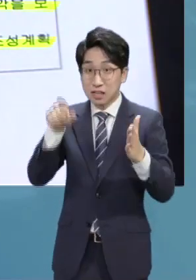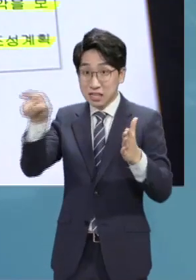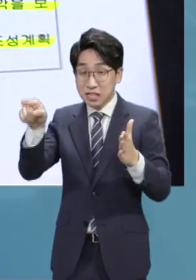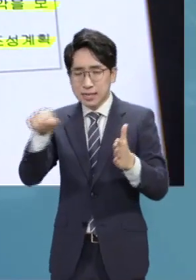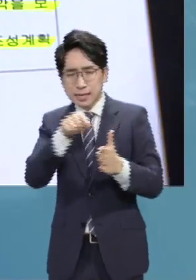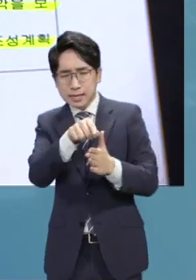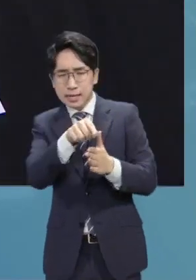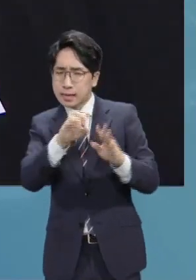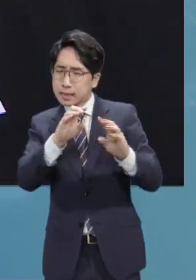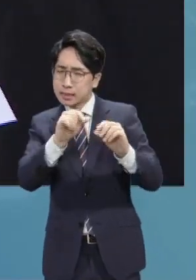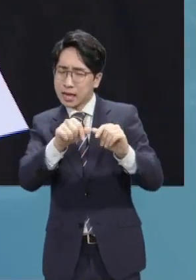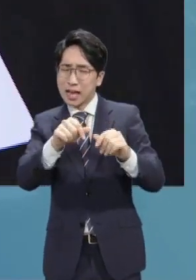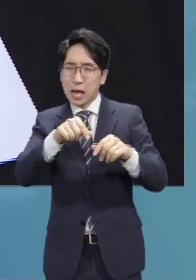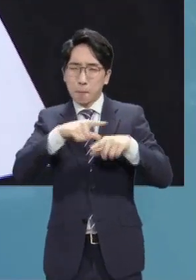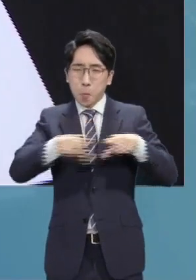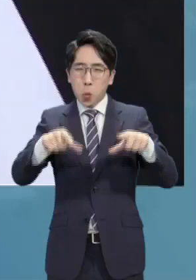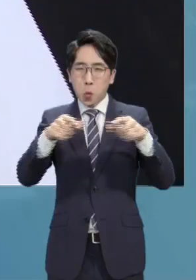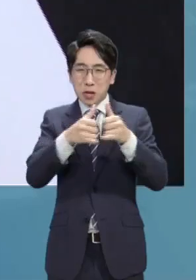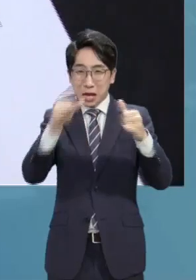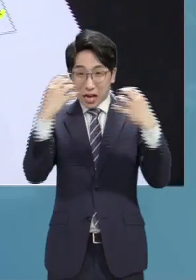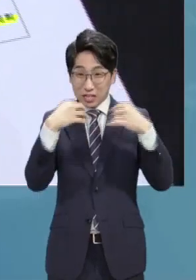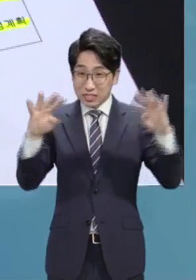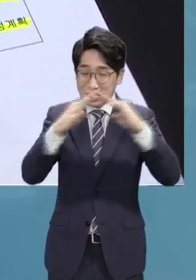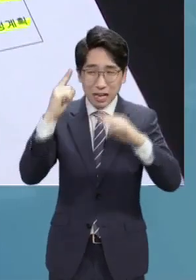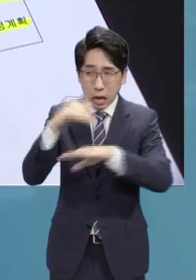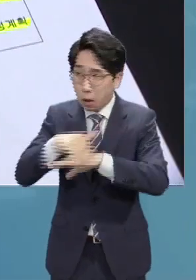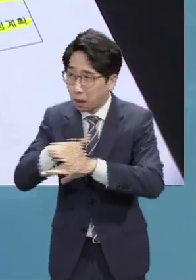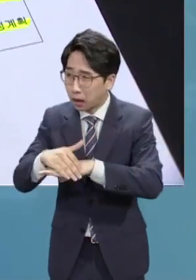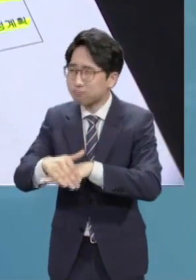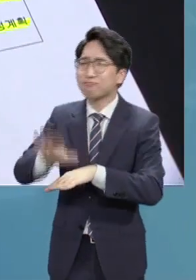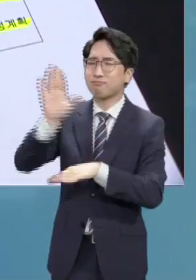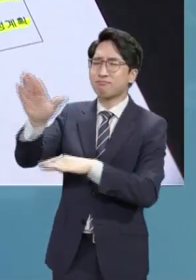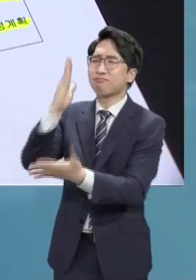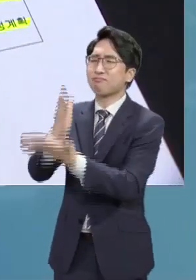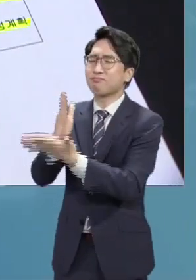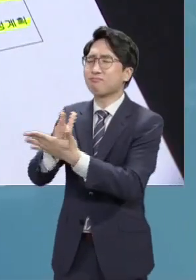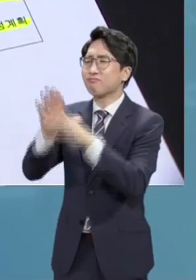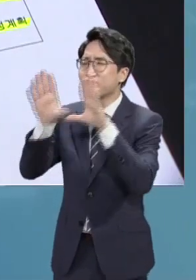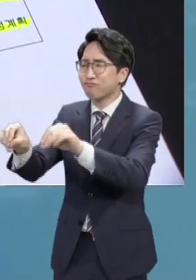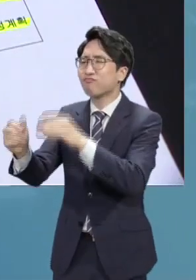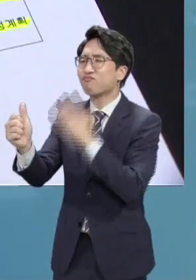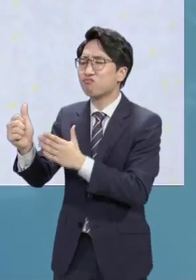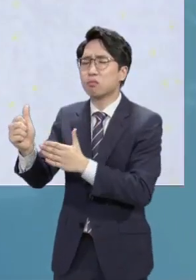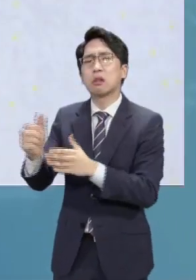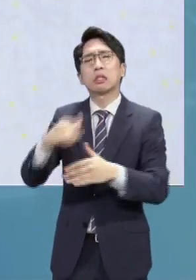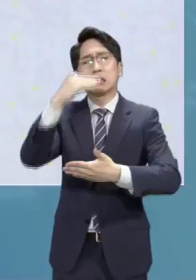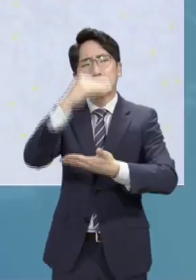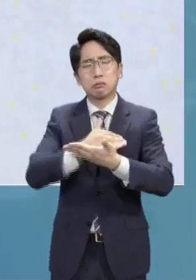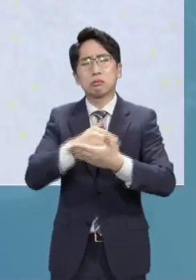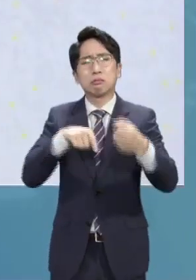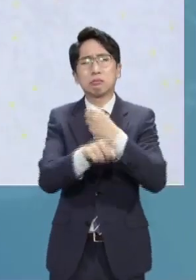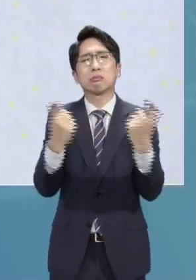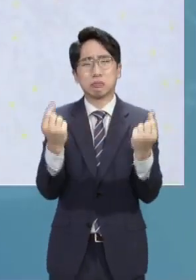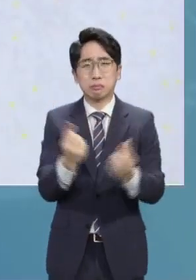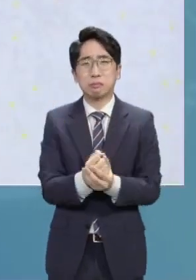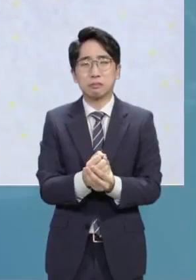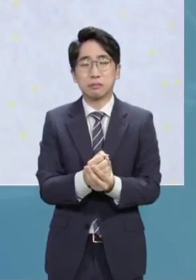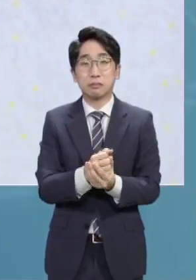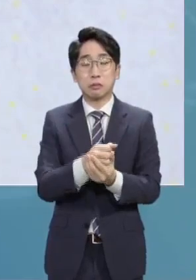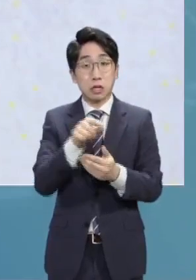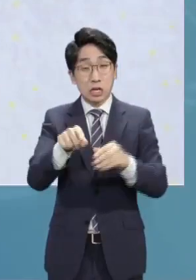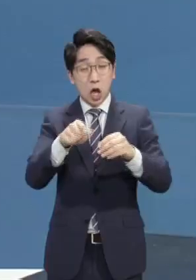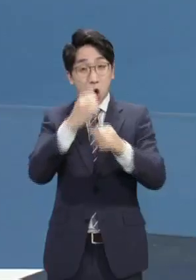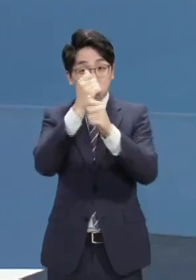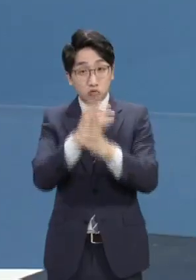해왔습니다 그러나 8 거니까 후 보지에서 좀 빼 달라는 뭐였죠 초 2 부지가 어디냐며 는 마곡동 734 다시